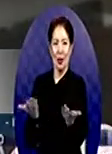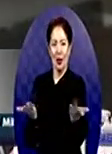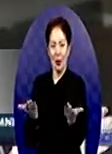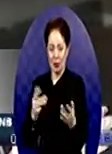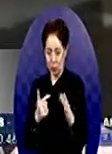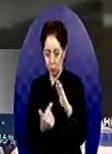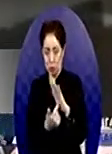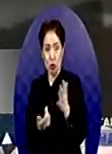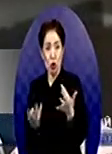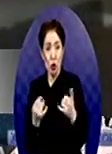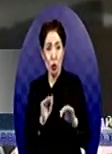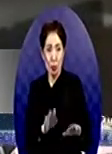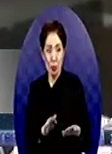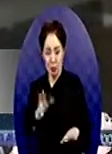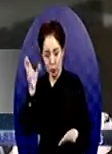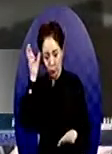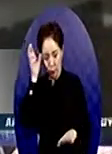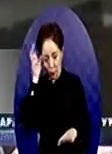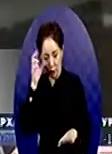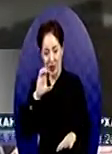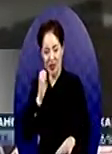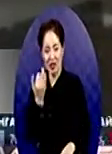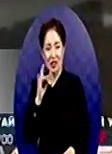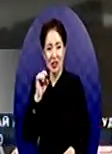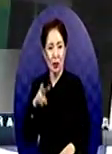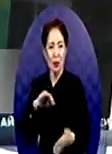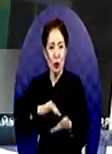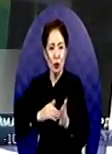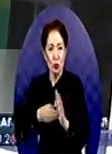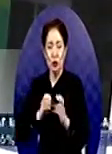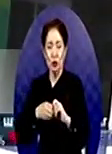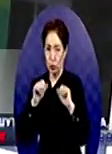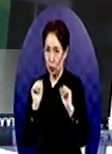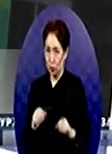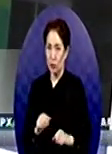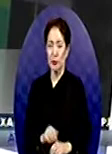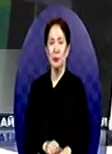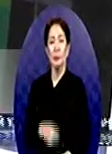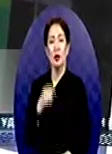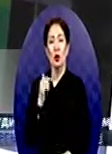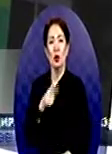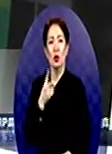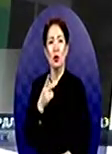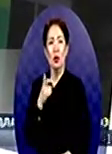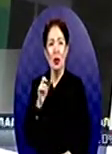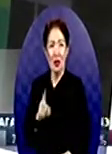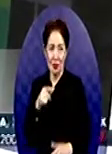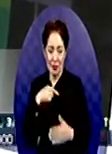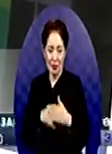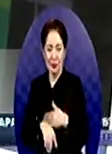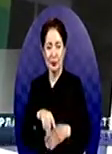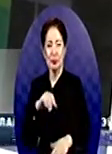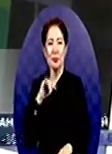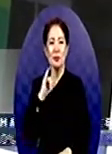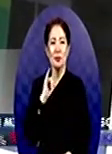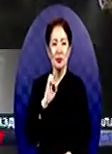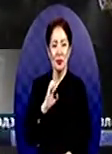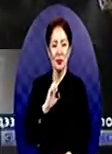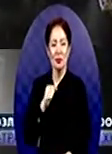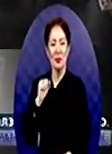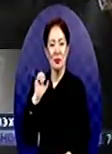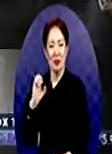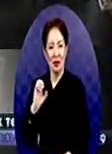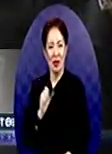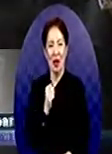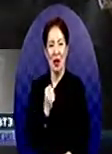суурилж боловсруулах системийн төлөвлөлтөө хийдэг болно. Google Play Store-оос ESIS нэртэй аппликейшнийг татаж